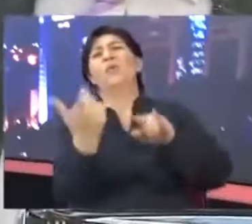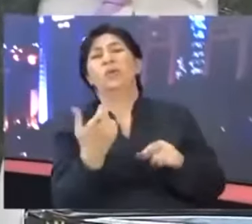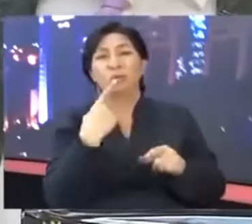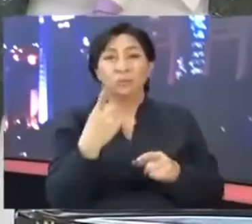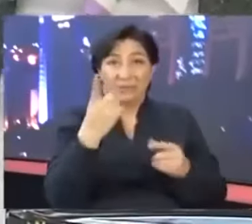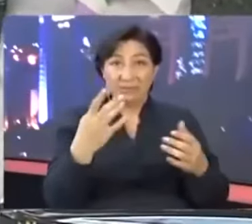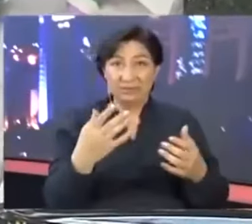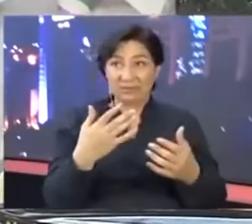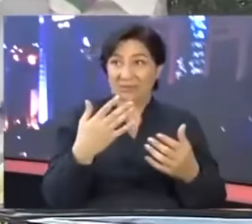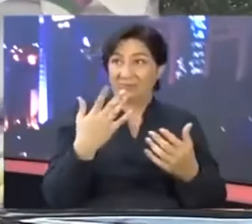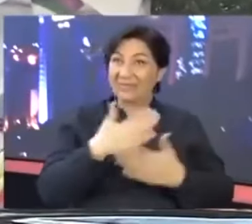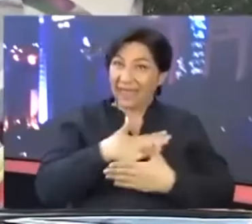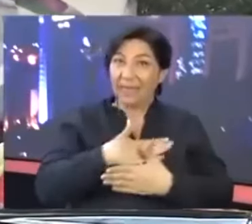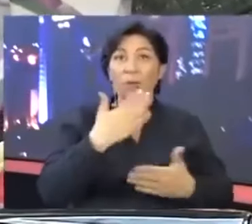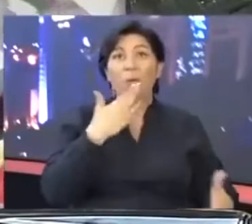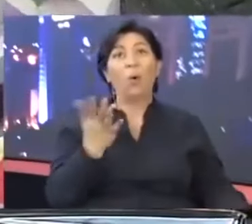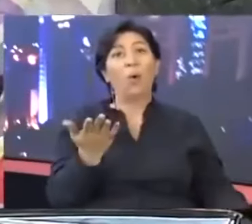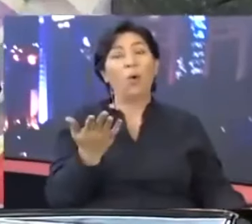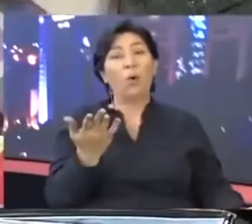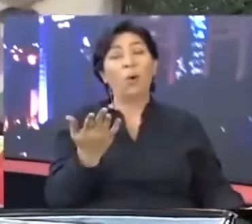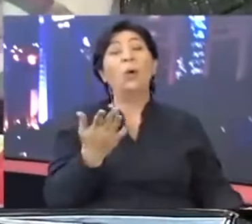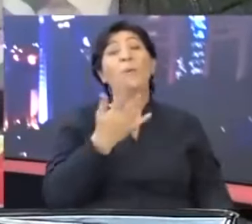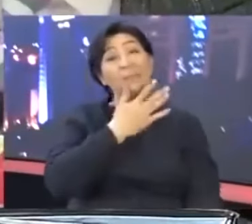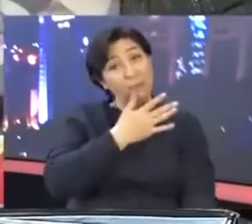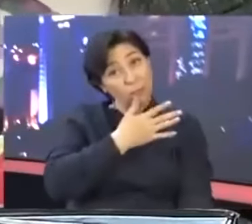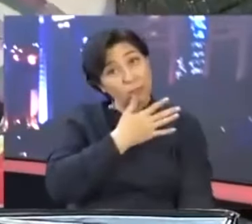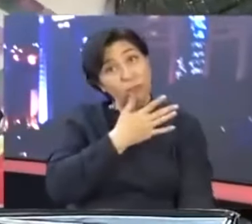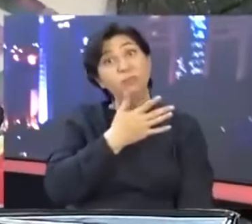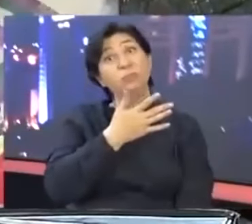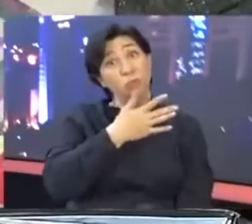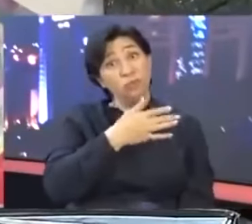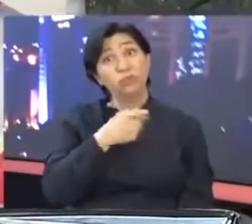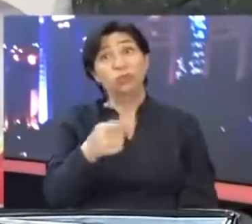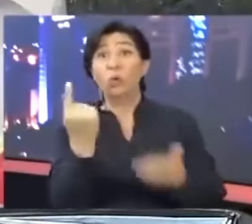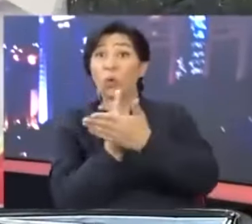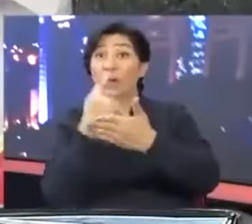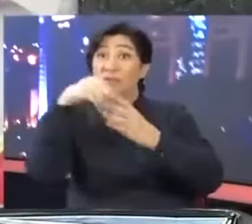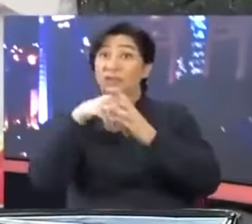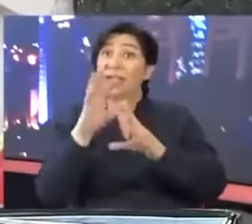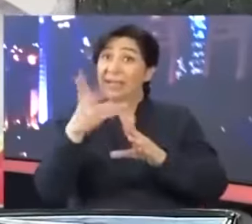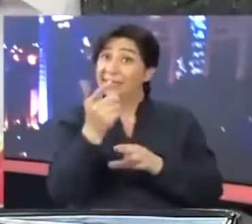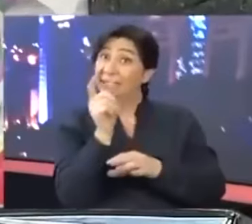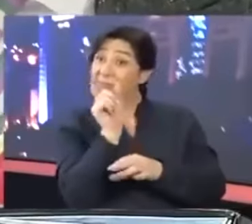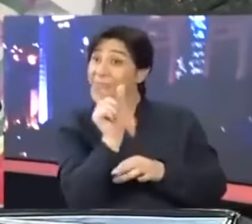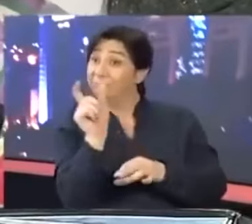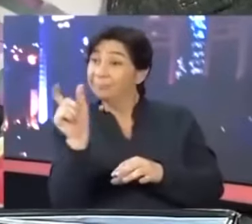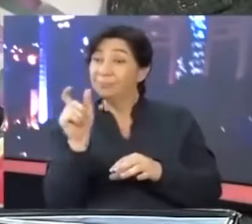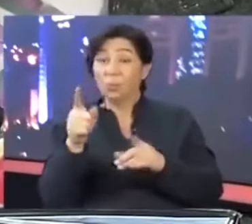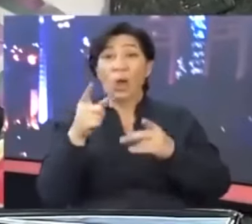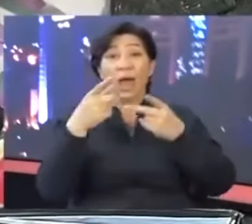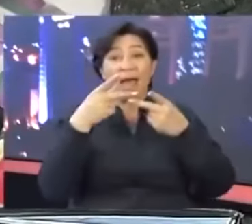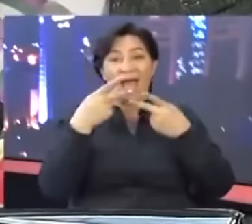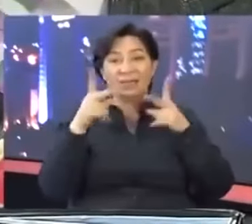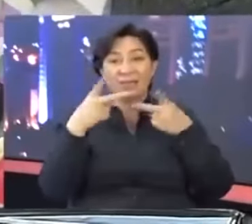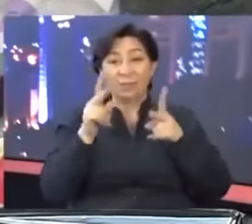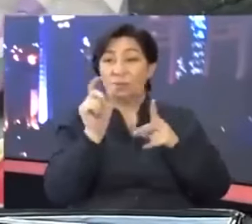zaman bir saygıdeğer bir hitap yok K onda yani biliyoruz bu burada Kur'an'da da geçen bu meallerde geçen